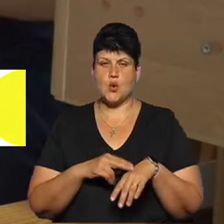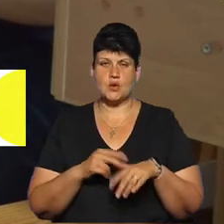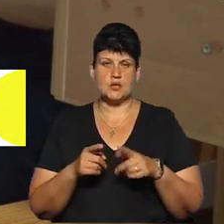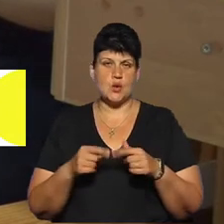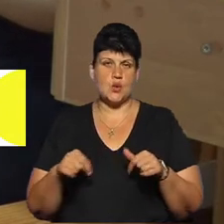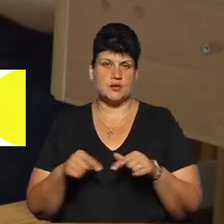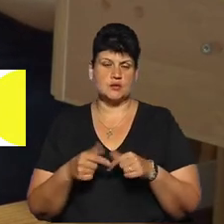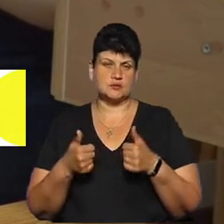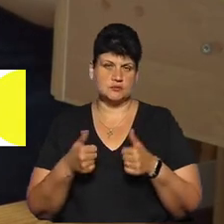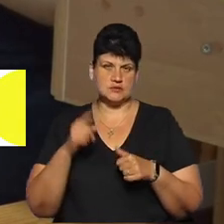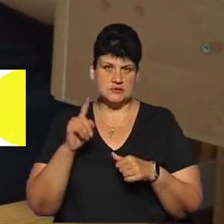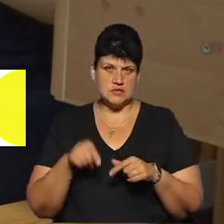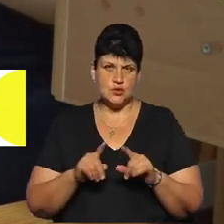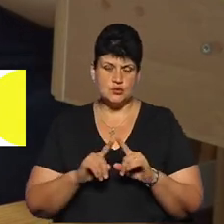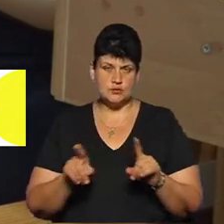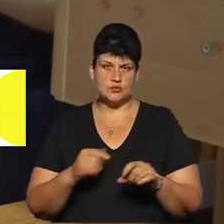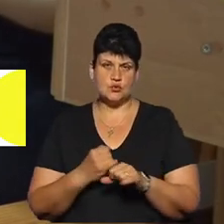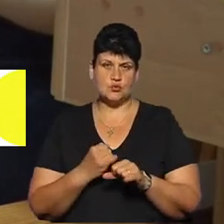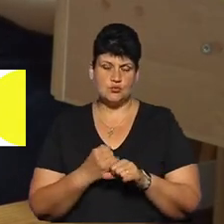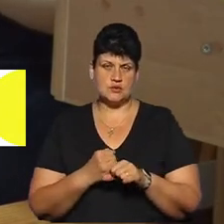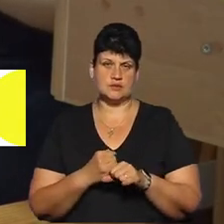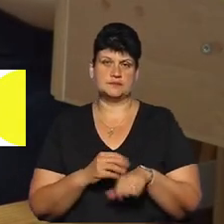особливостями роботи правоохоронної системи,